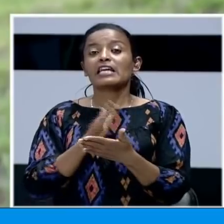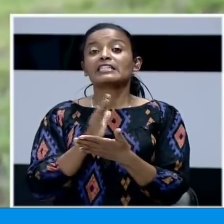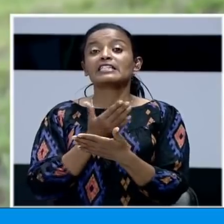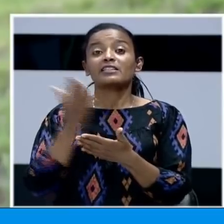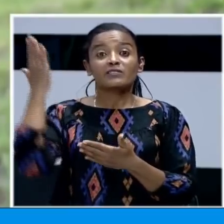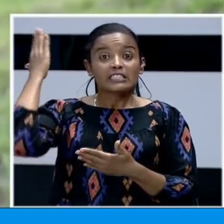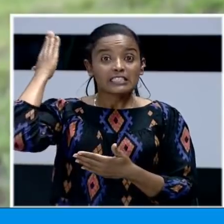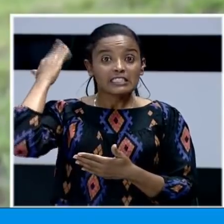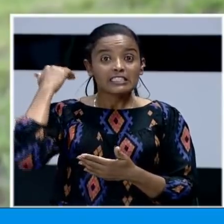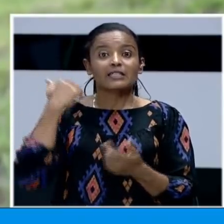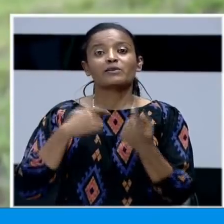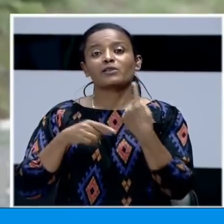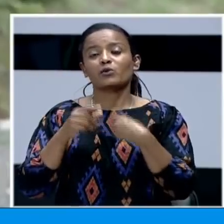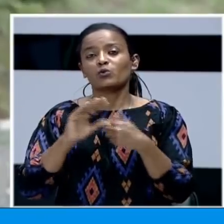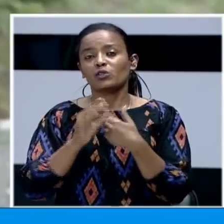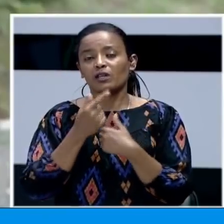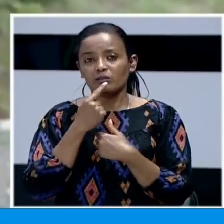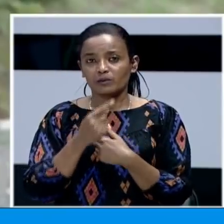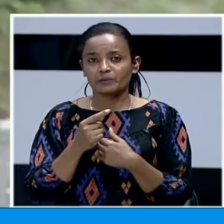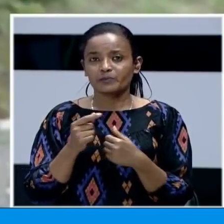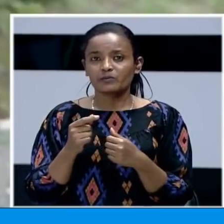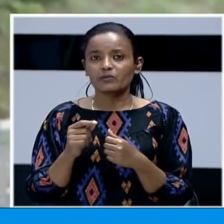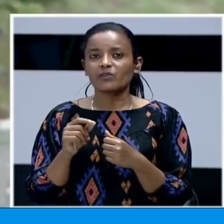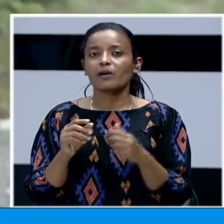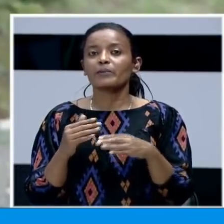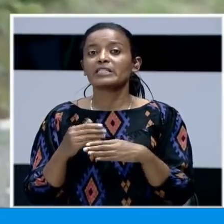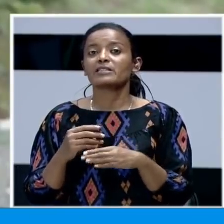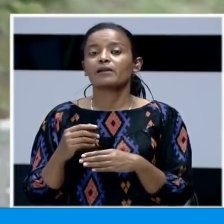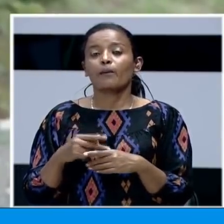ناتساتف تلو زمتات ونتات نيرو عبيتي ميجا بروجكتات